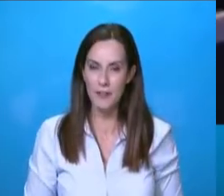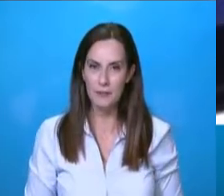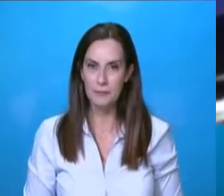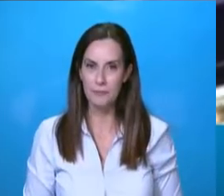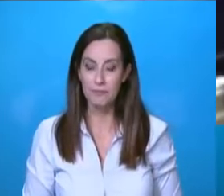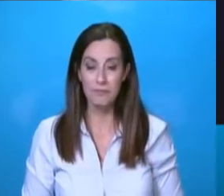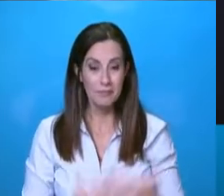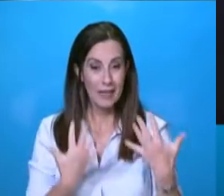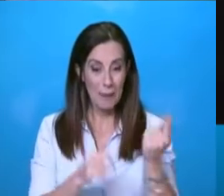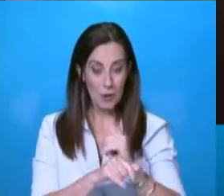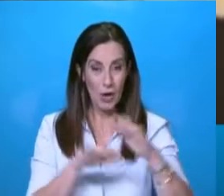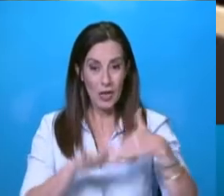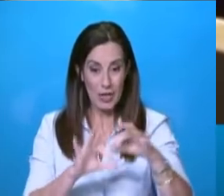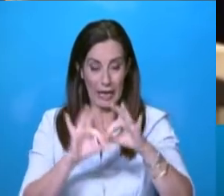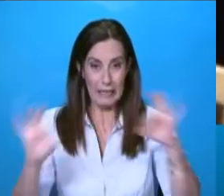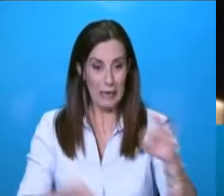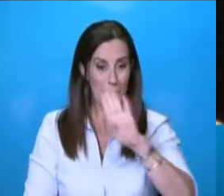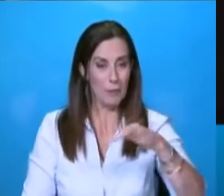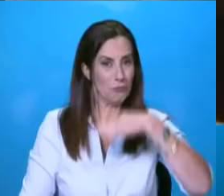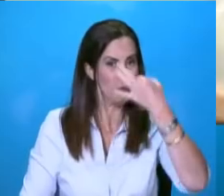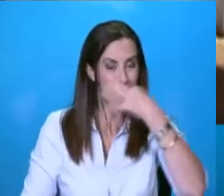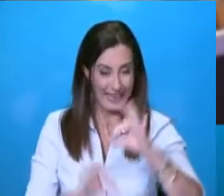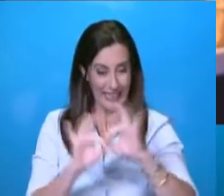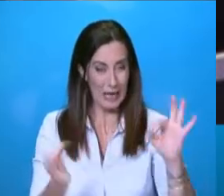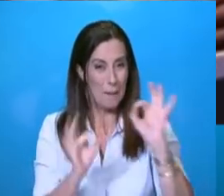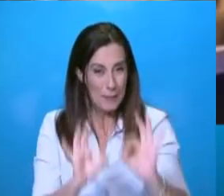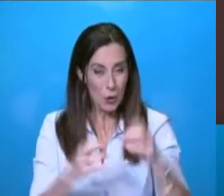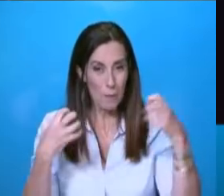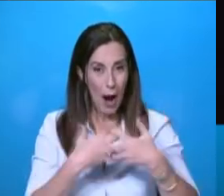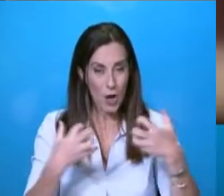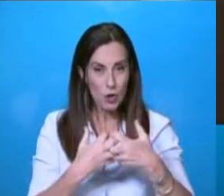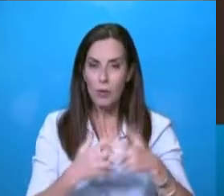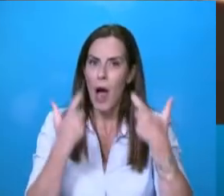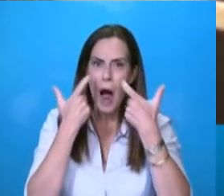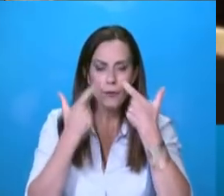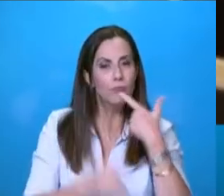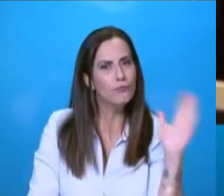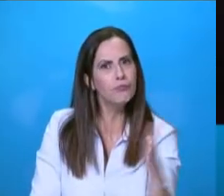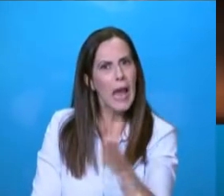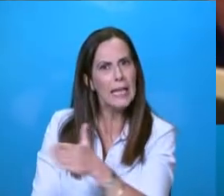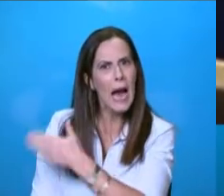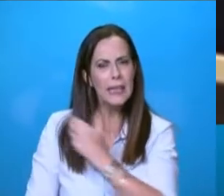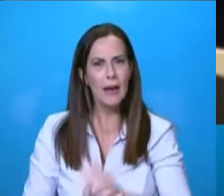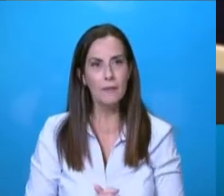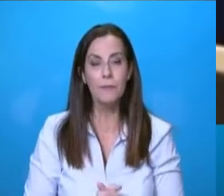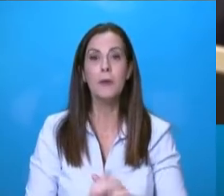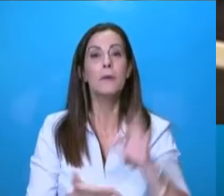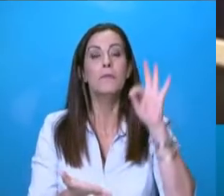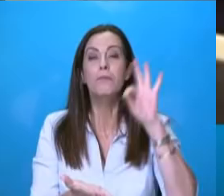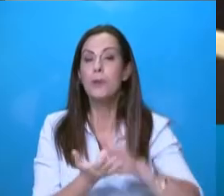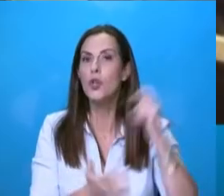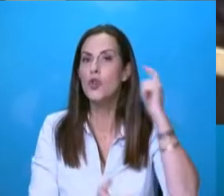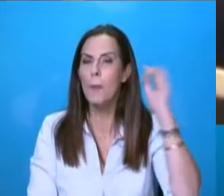רק דקות לאחר שהחל ראש הממשלה את כנס הבחירות באשדוד, מאבטחיו הורידו אותו מהבמה, כאשר ברקע